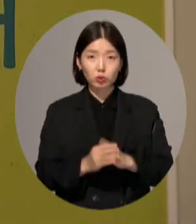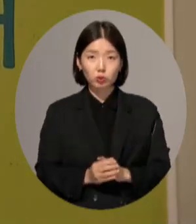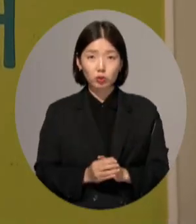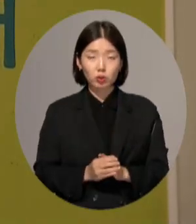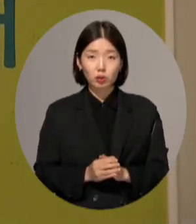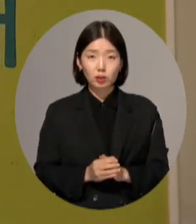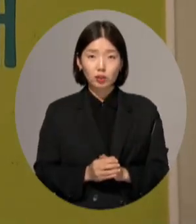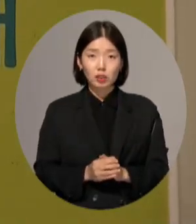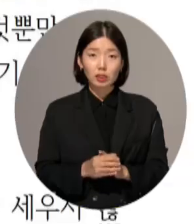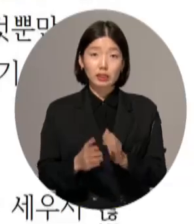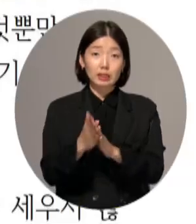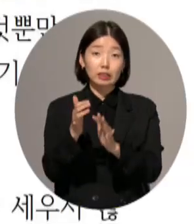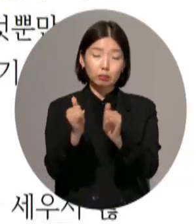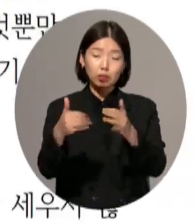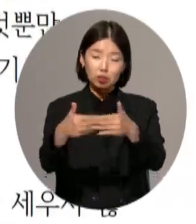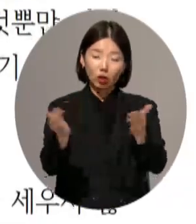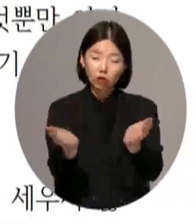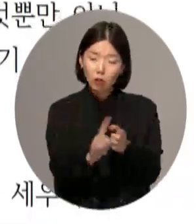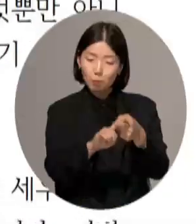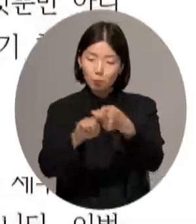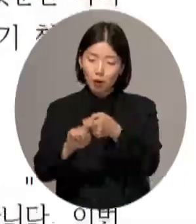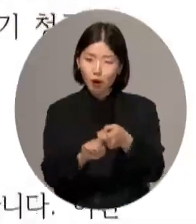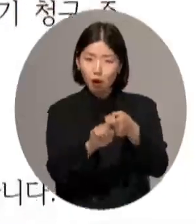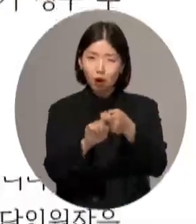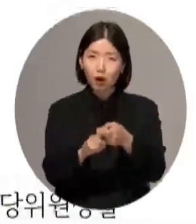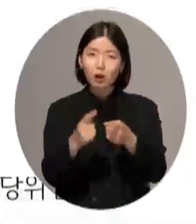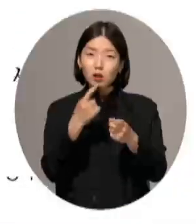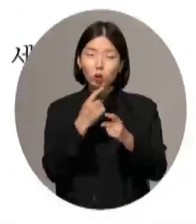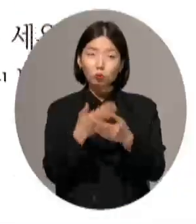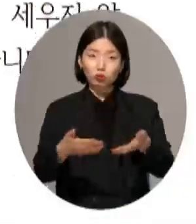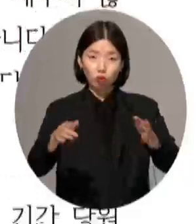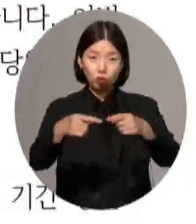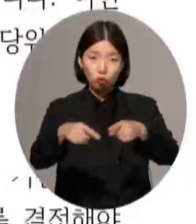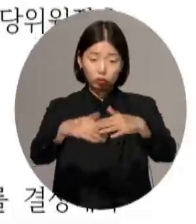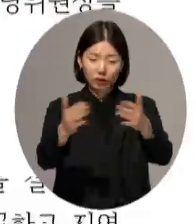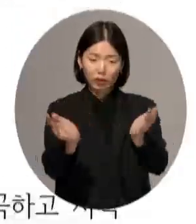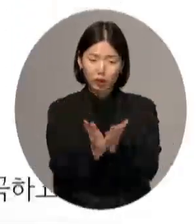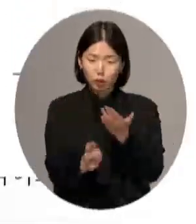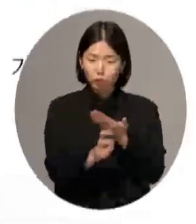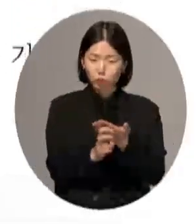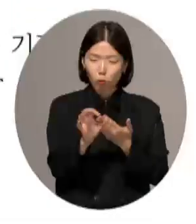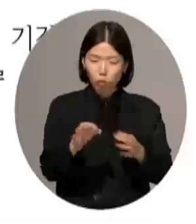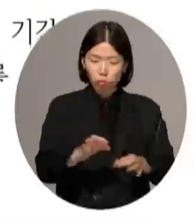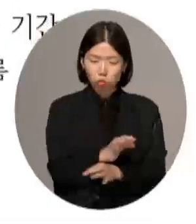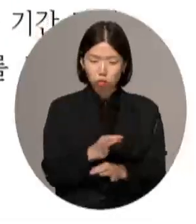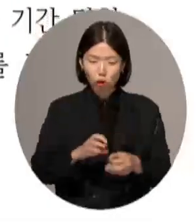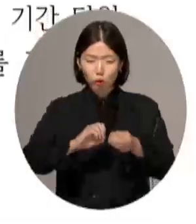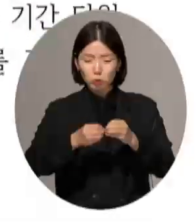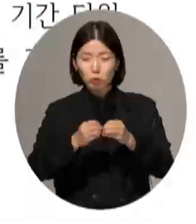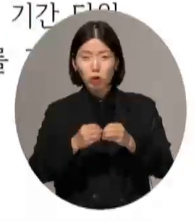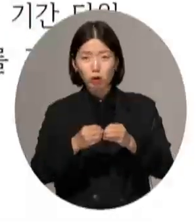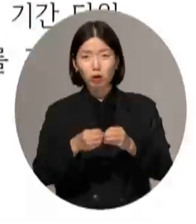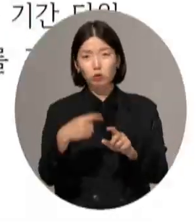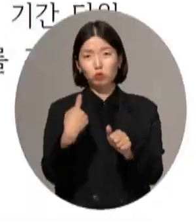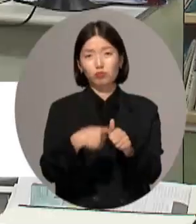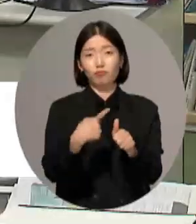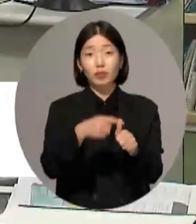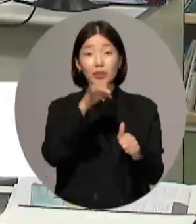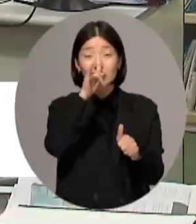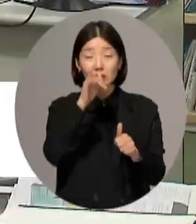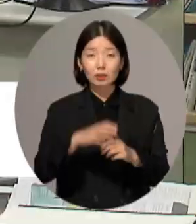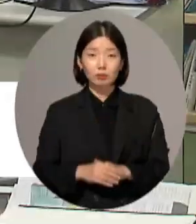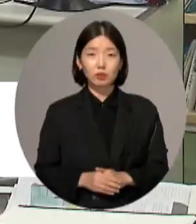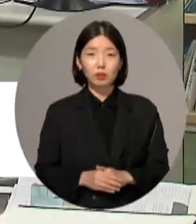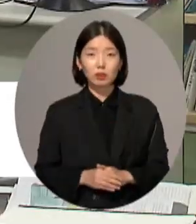참여자 치 전북 시민연대 는 논평을 내고 더불어 민주당 공천 이 불법 자금과 여론 조작으로 전철 되고 있다고 비판했습니다